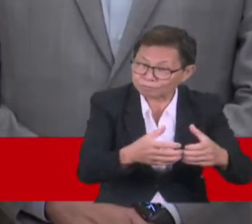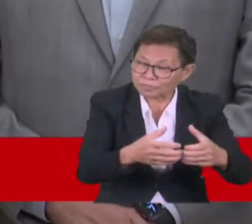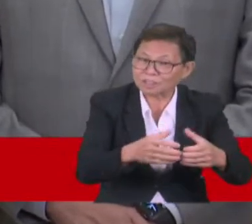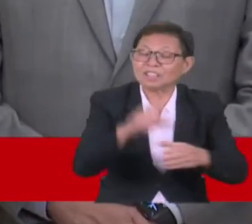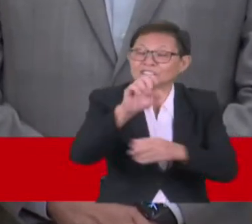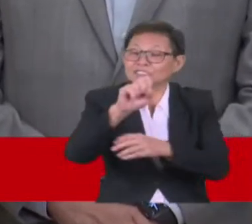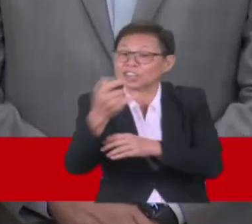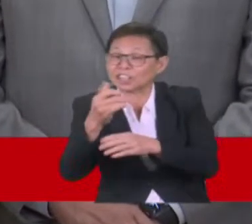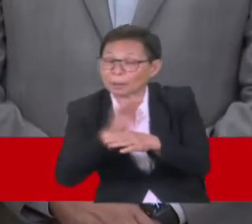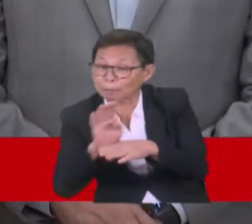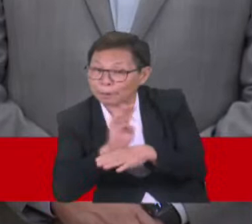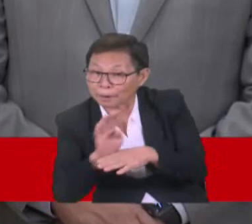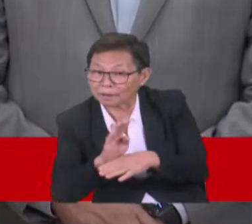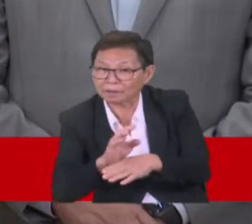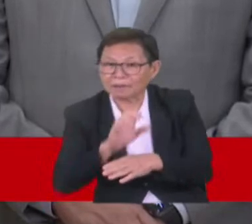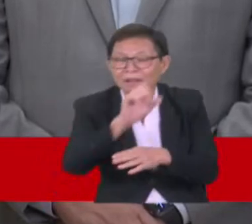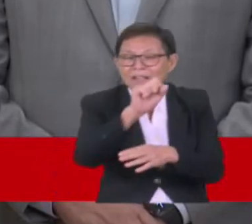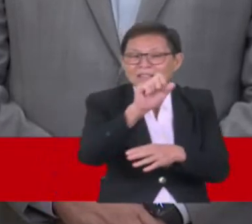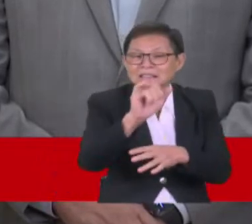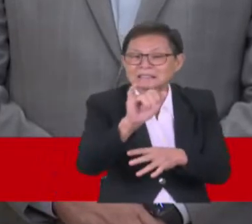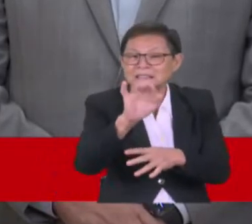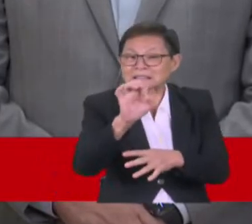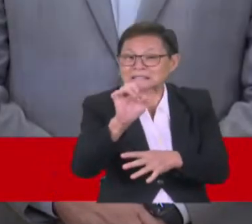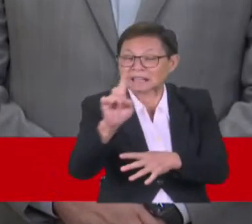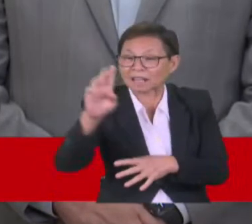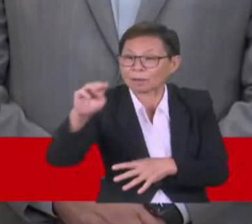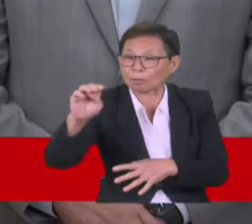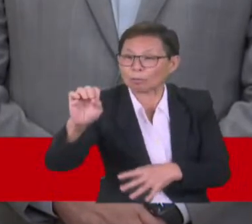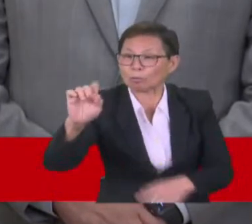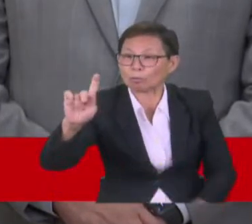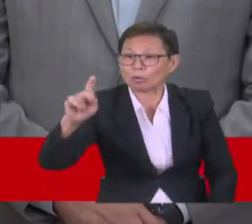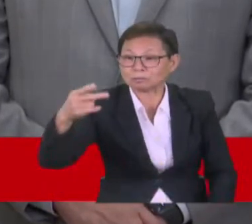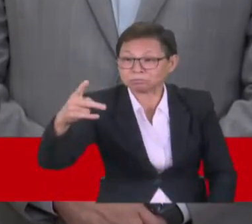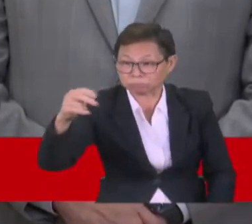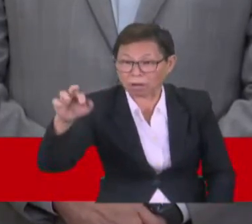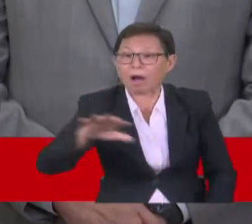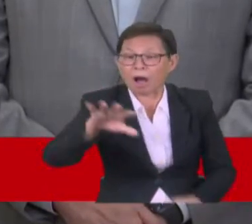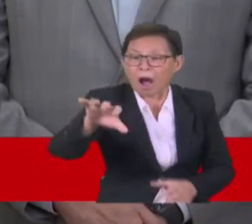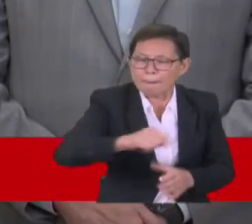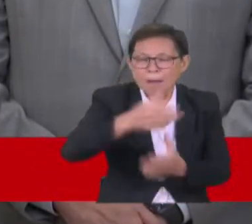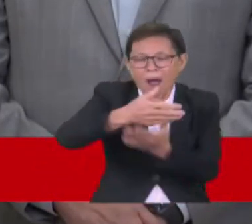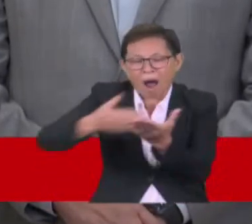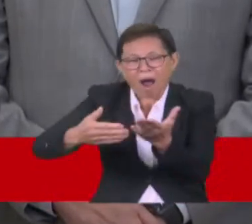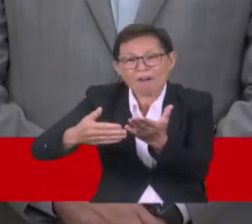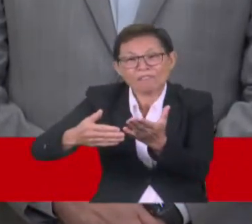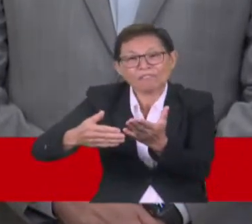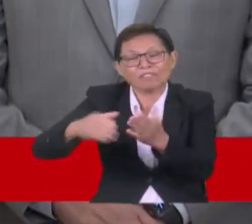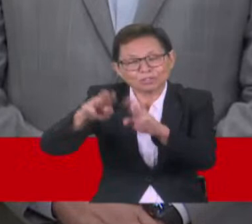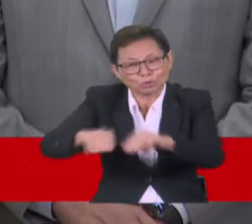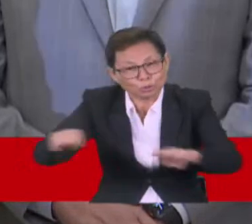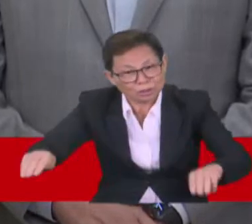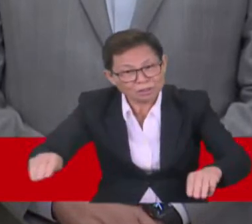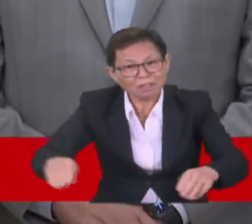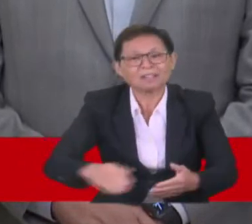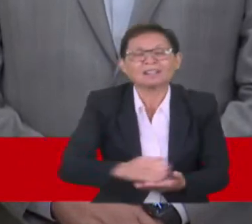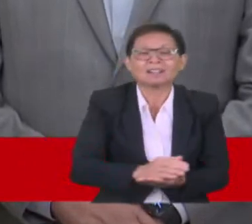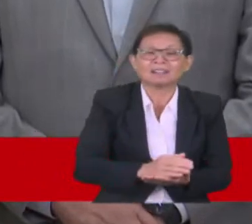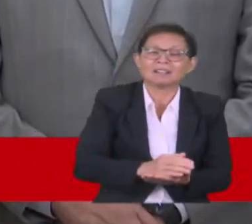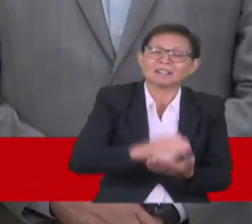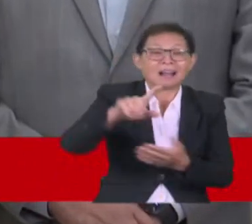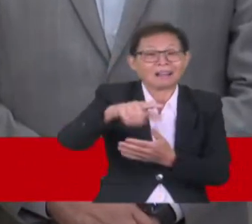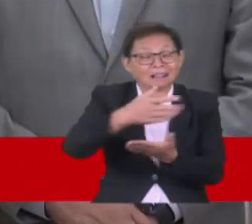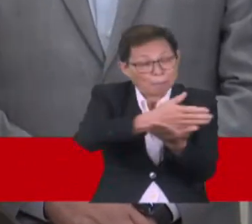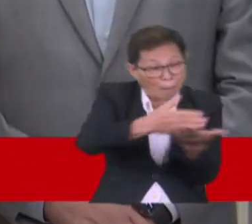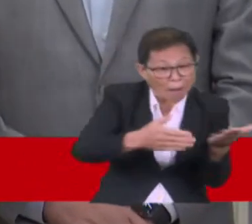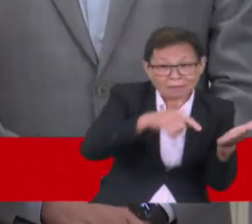penjagaan saya Botak namanya dia akan ambil sebagian ini rencana yang sebagiannya selainnya